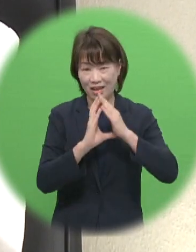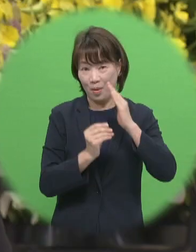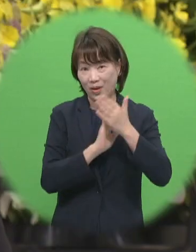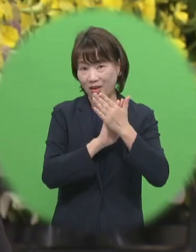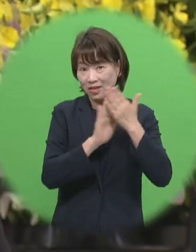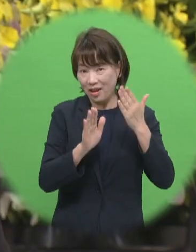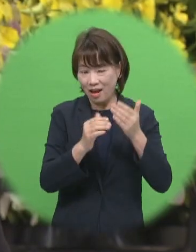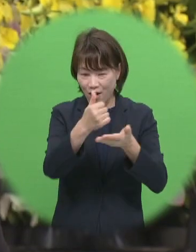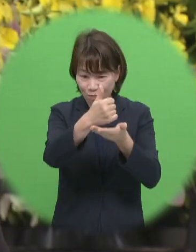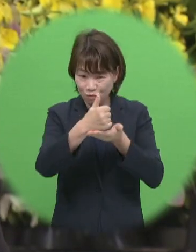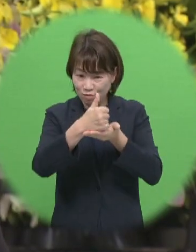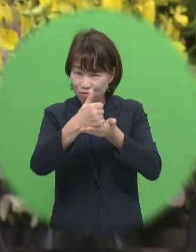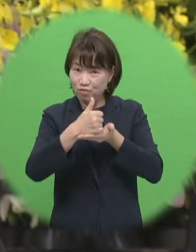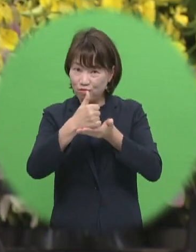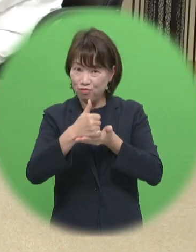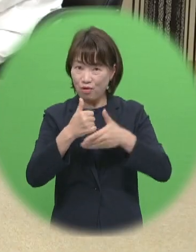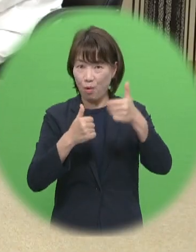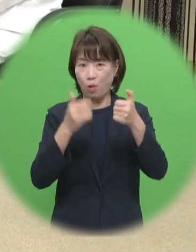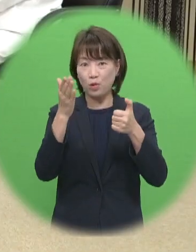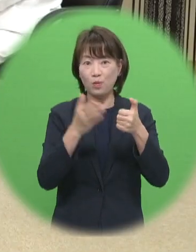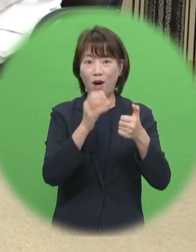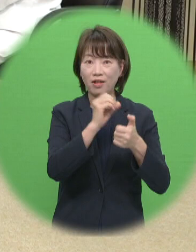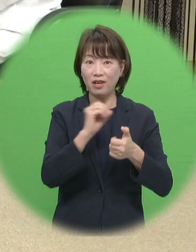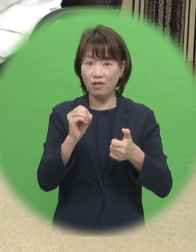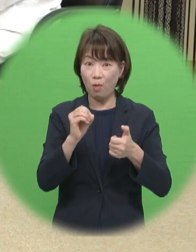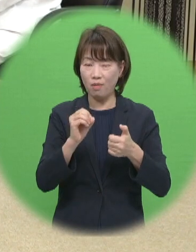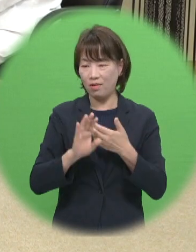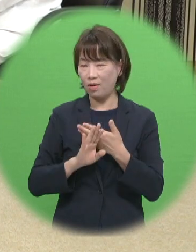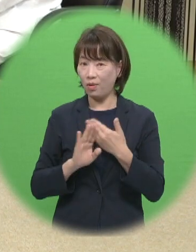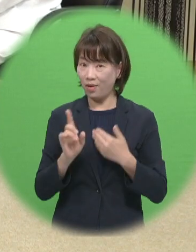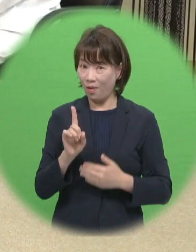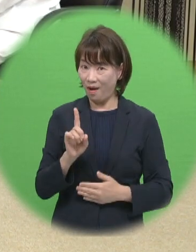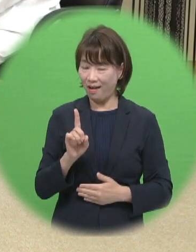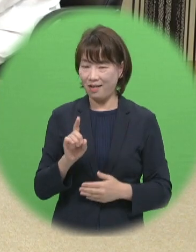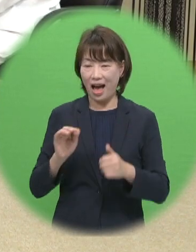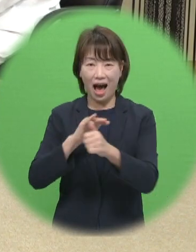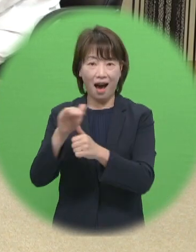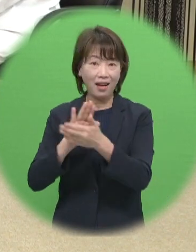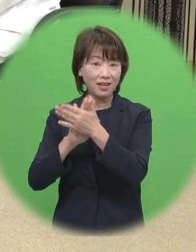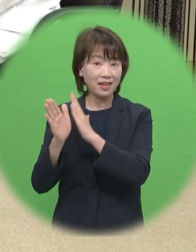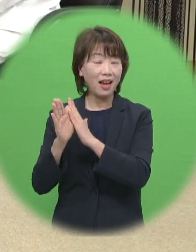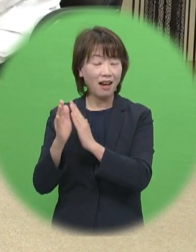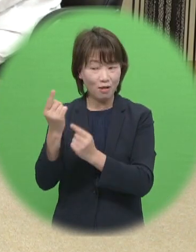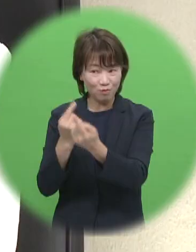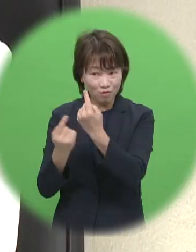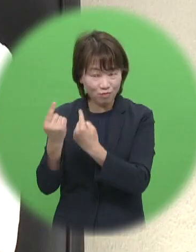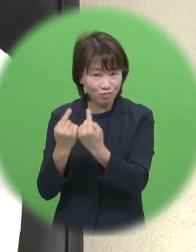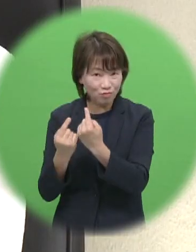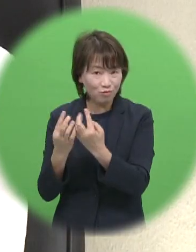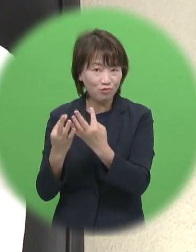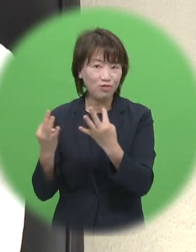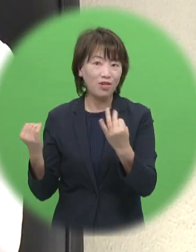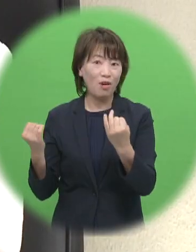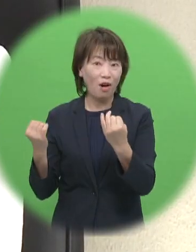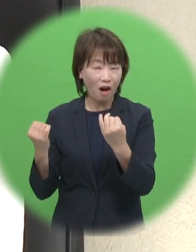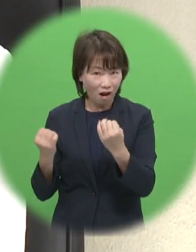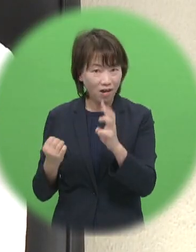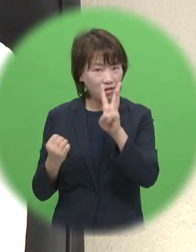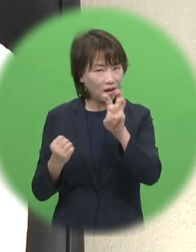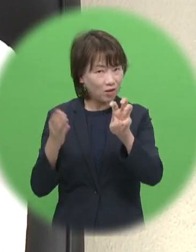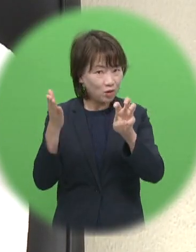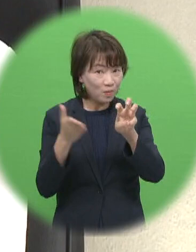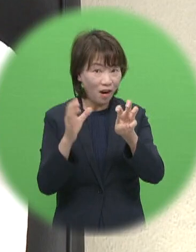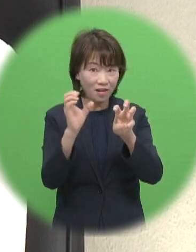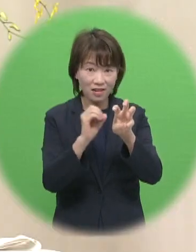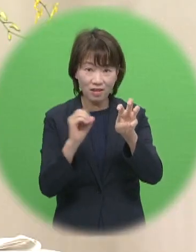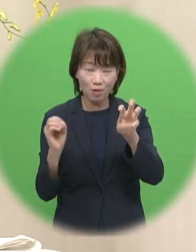お客様なんですよ。 あとは他の場所どんな方 が。案外愛知県から最近多く来られてますね。3割ぐらいは愛知県の方でしょうか